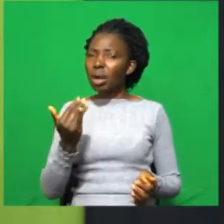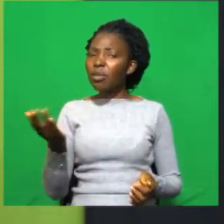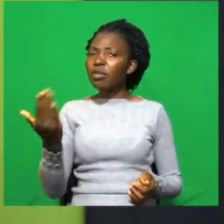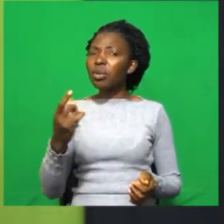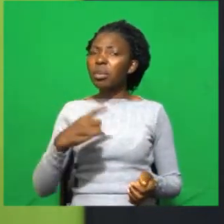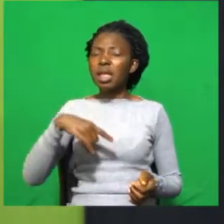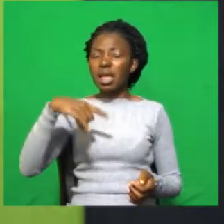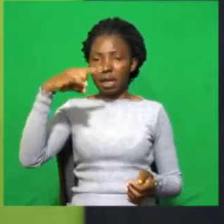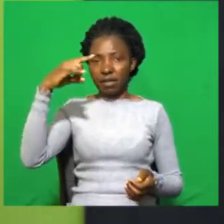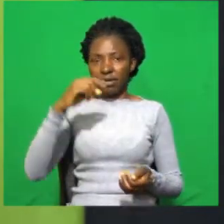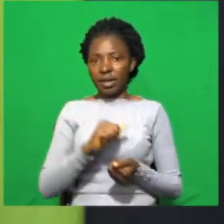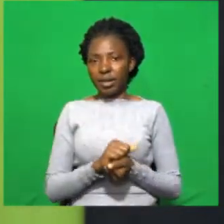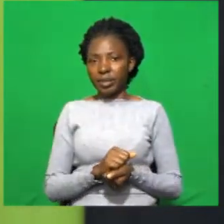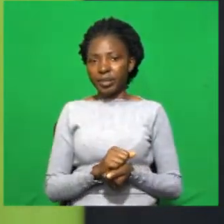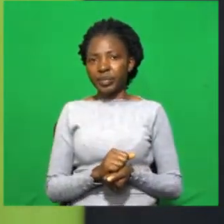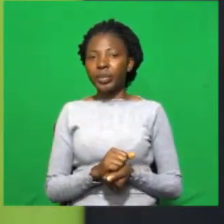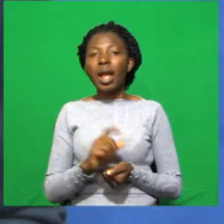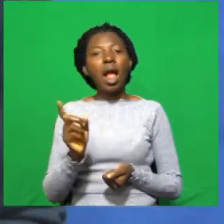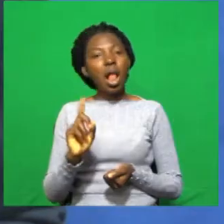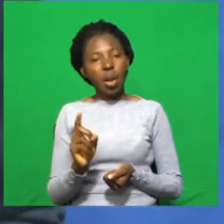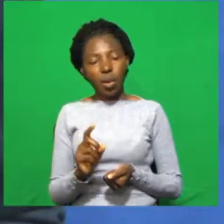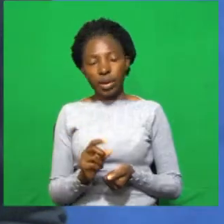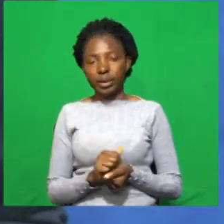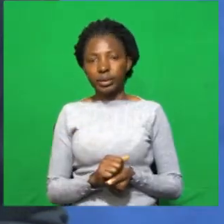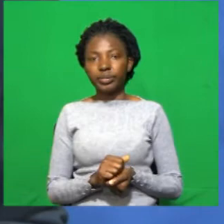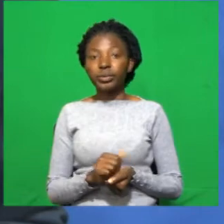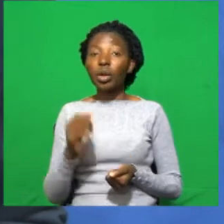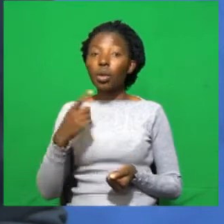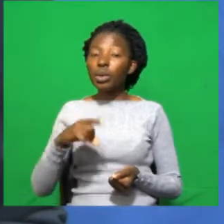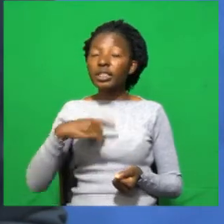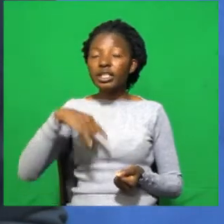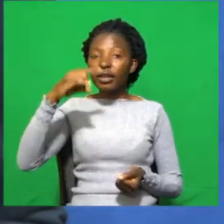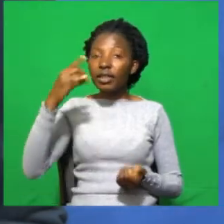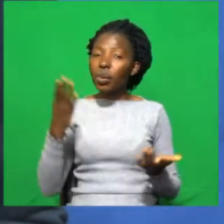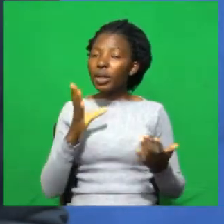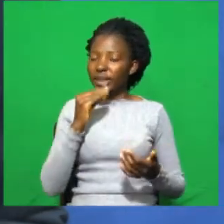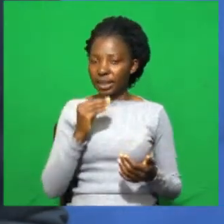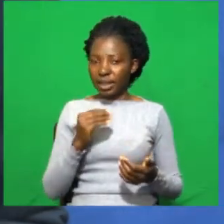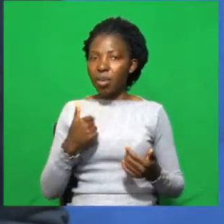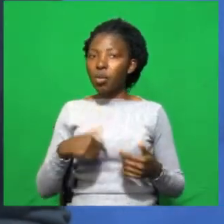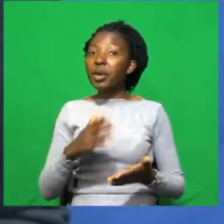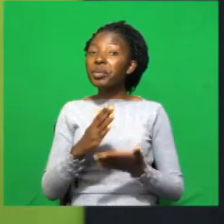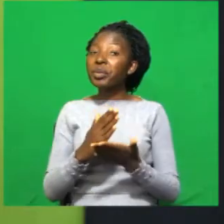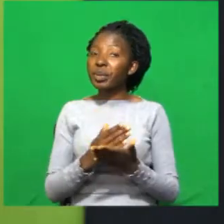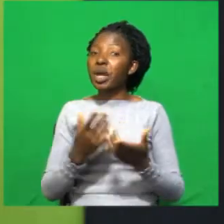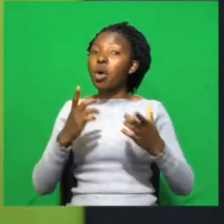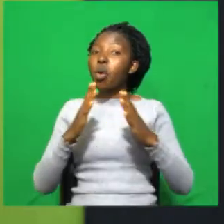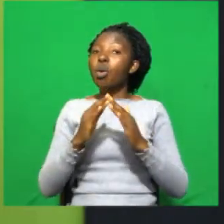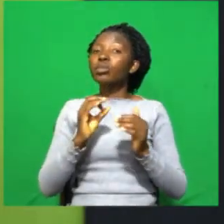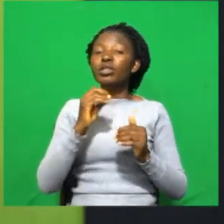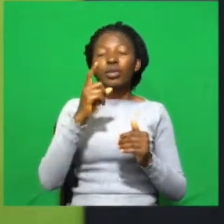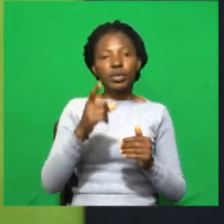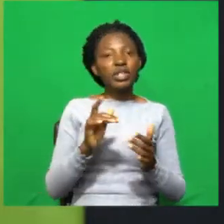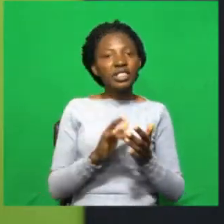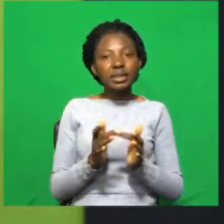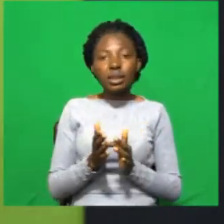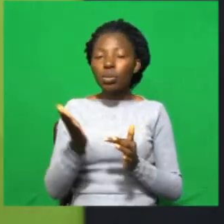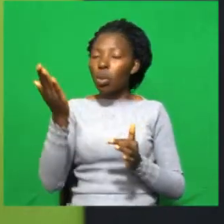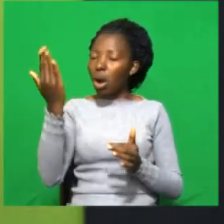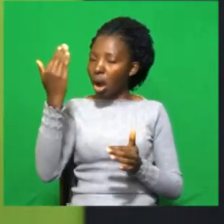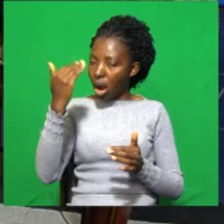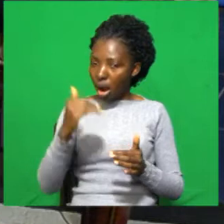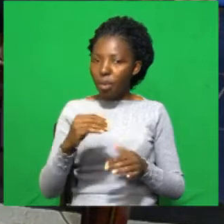kudenga. NdiJesu achatoya ari one. Kwaakaenda kuya kwaitoda kugadzirira pekugara. Saka ndiye ari kwezvino achaburuka ari